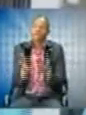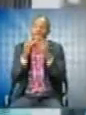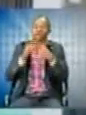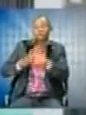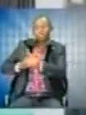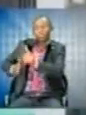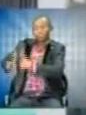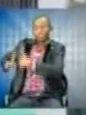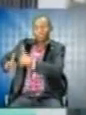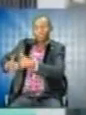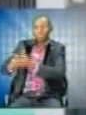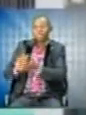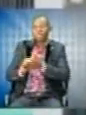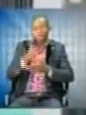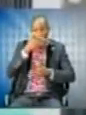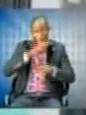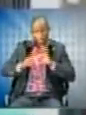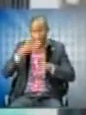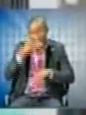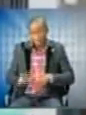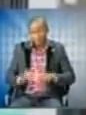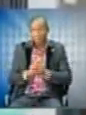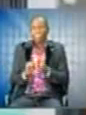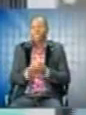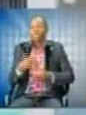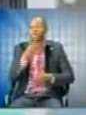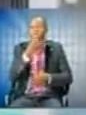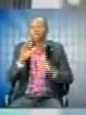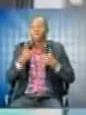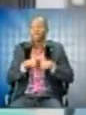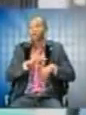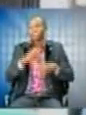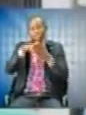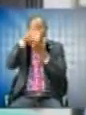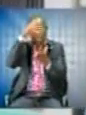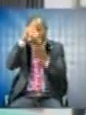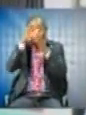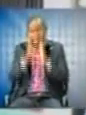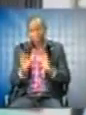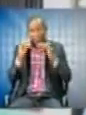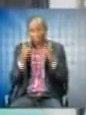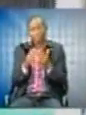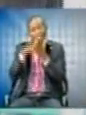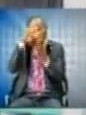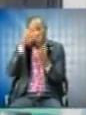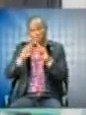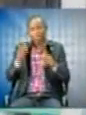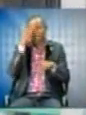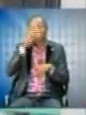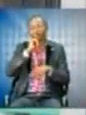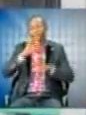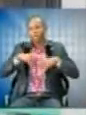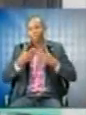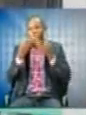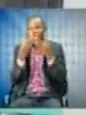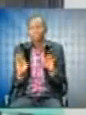cours. C'est ça, mais la grande motivation. Et puis, on s'est dit qu'il y a des élèves qui doivent terminer l'année scolaire, mais ils ne savent pas terminer s'il y